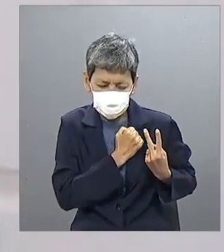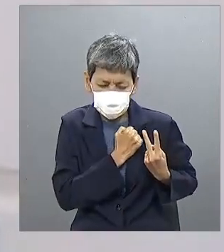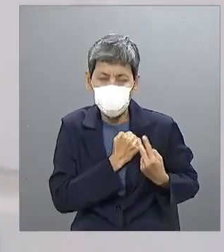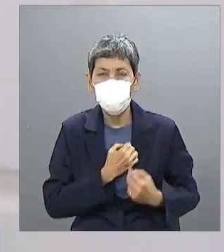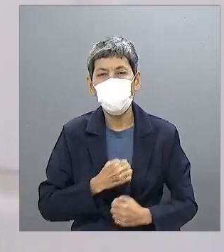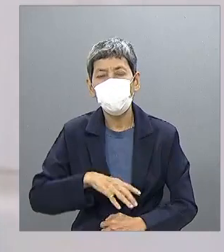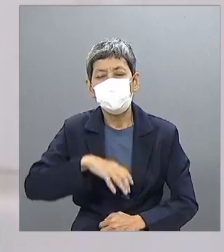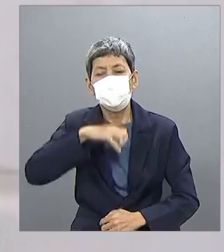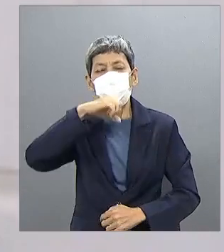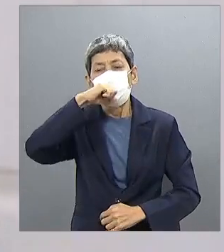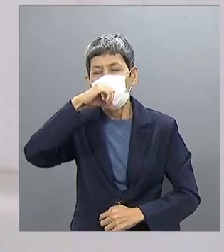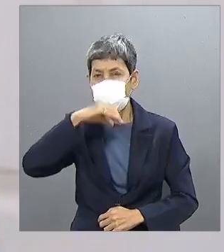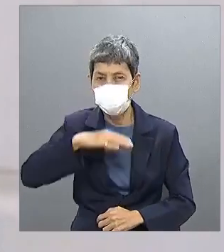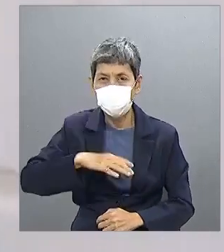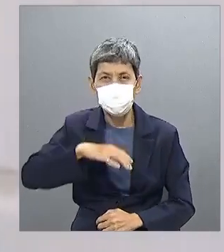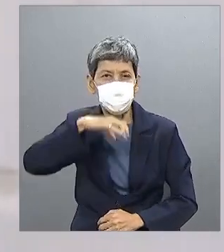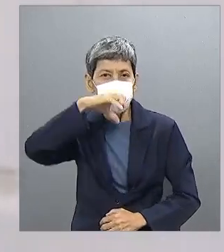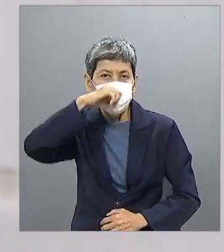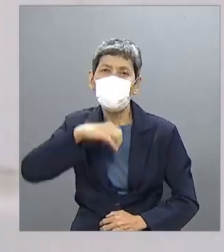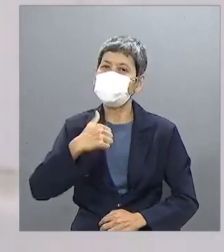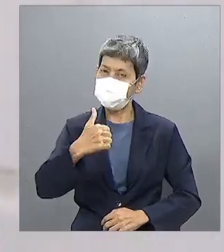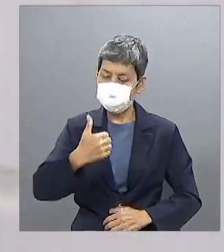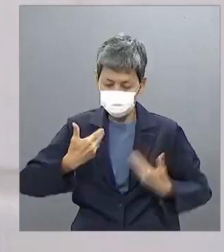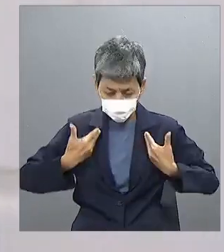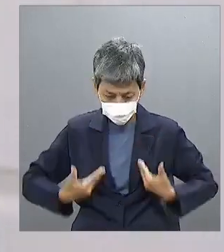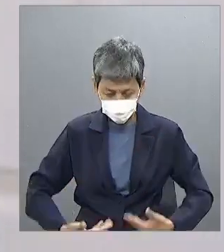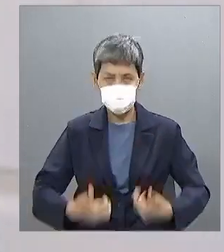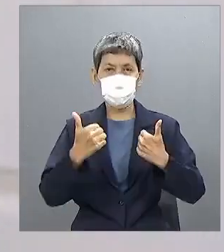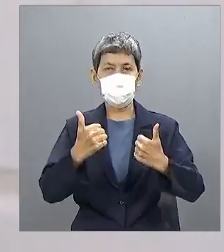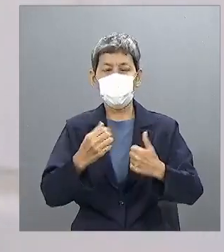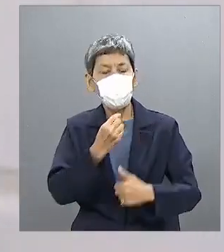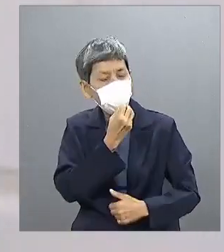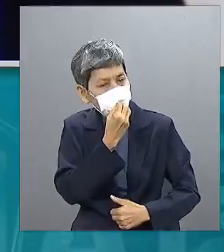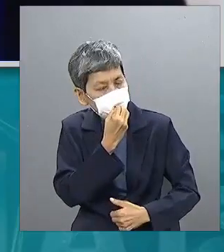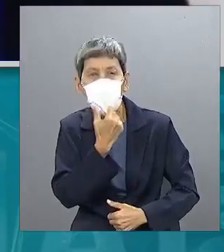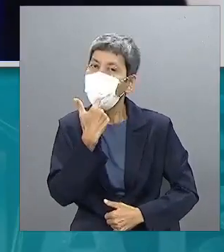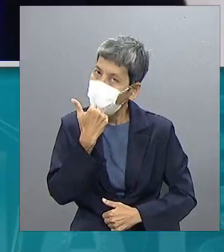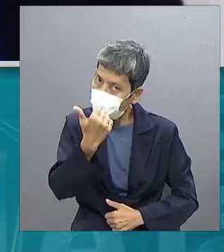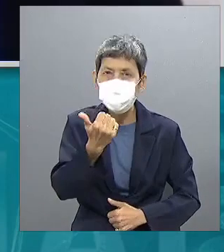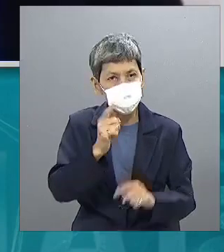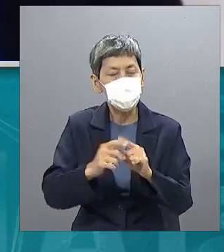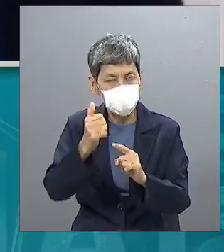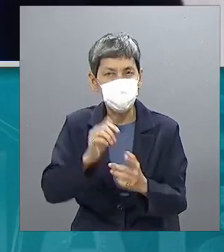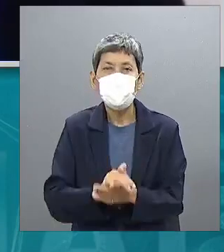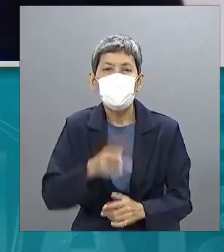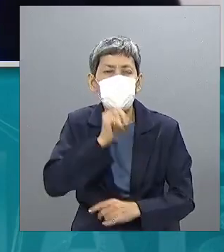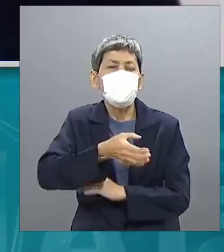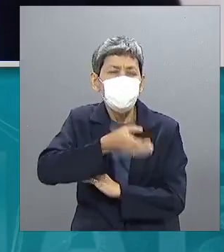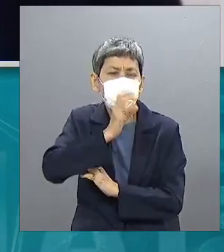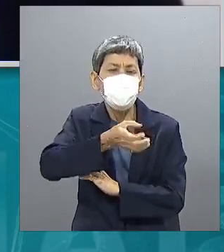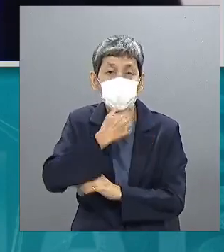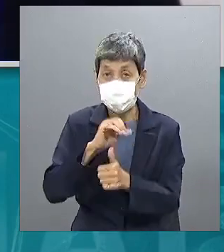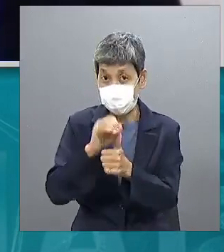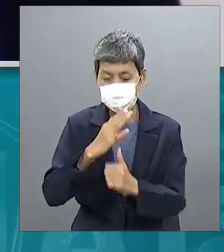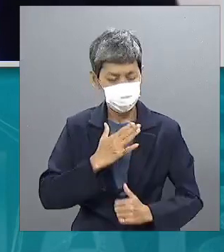แล้วจะรู้สึกว่าเราจะเริ่มดมกิตต์ดีขึ้นนะครับอาหารในการลิ้นรสอะไรก็จะดีขึ้นครับดื่มน้ำเยอะผมแนะนำว่ากำลังใจ